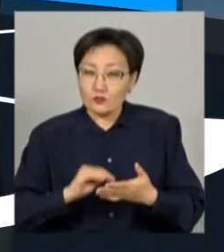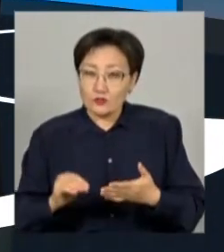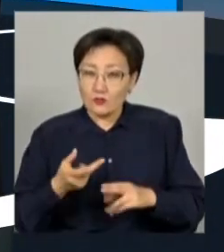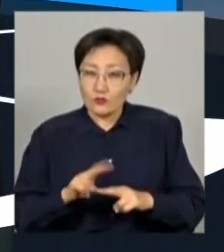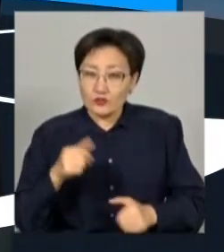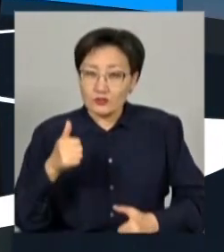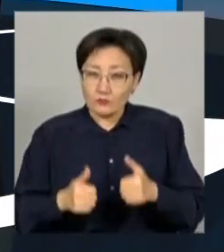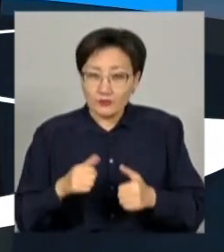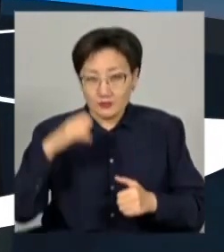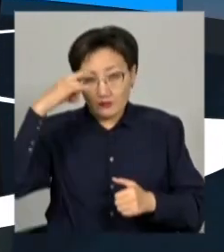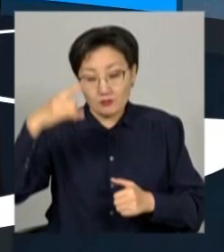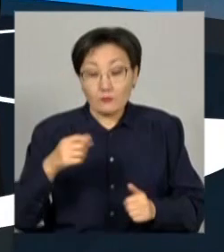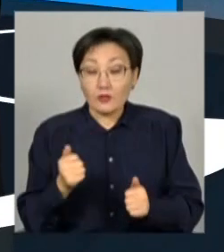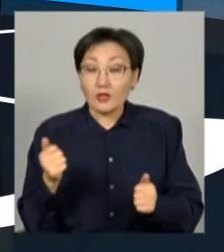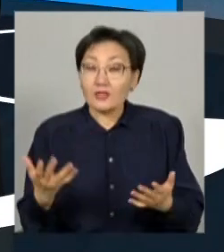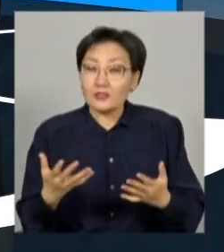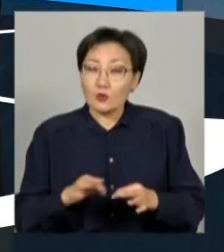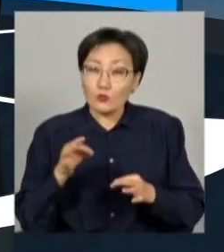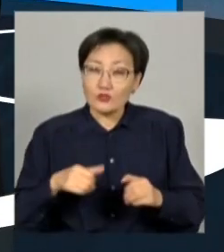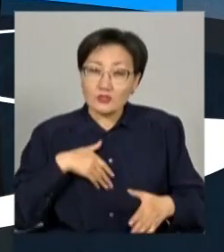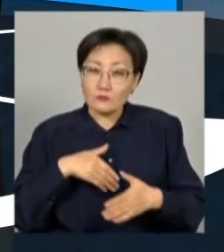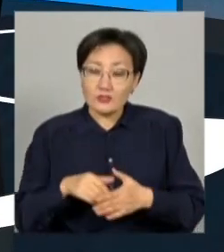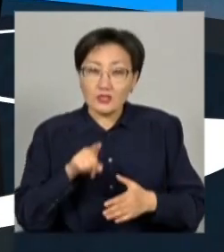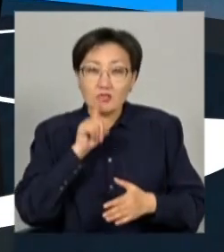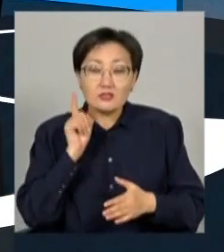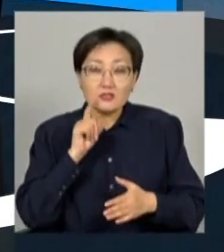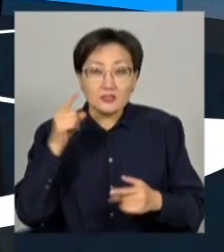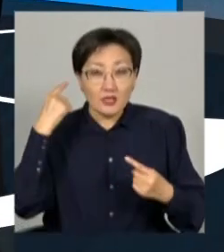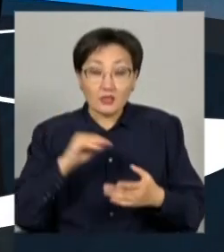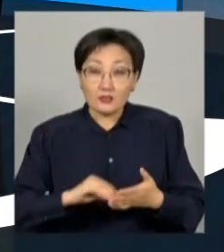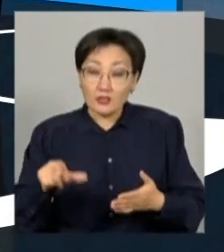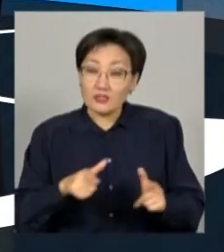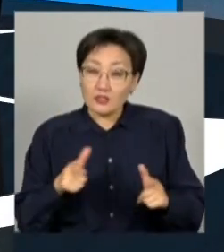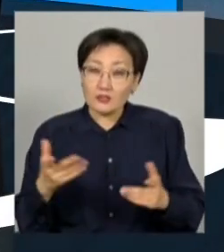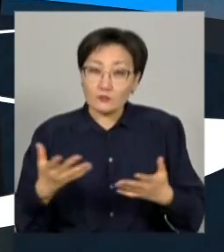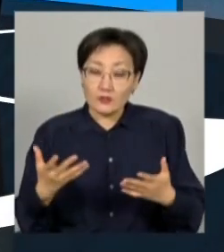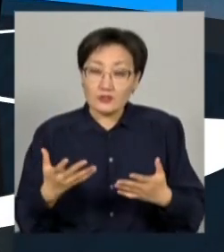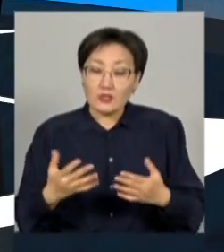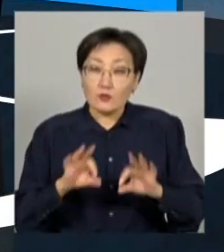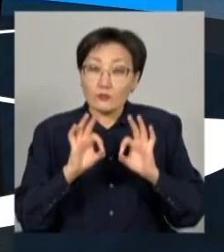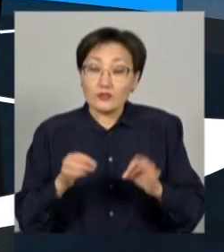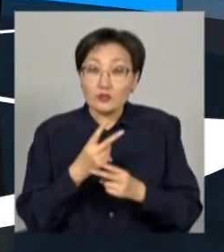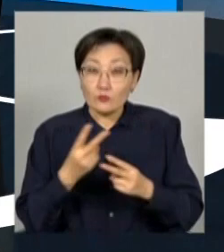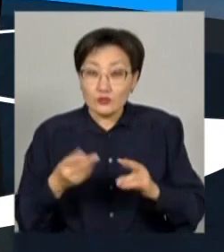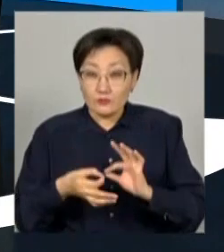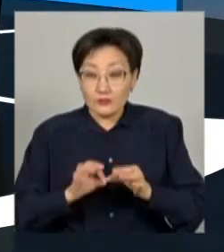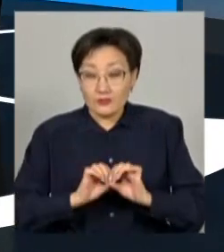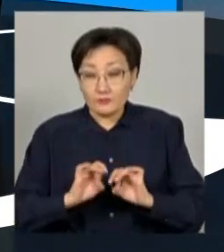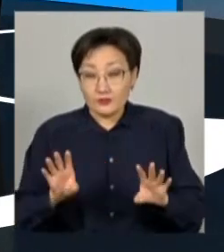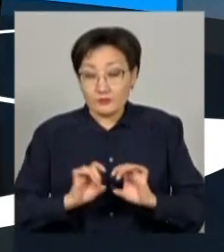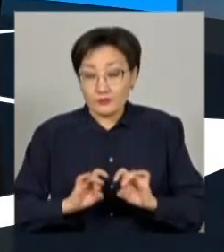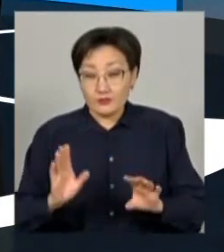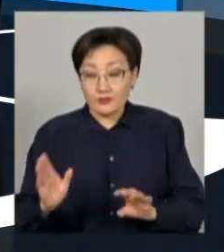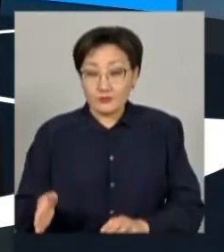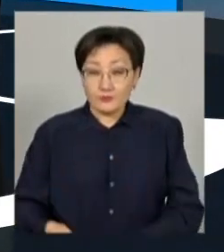жыр додасында еліміздің қай өңірі белсенді. Жас ақындардың дайындығы қандай? Суырып салма өнерді тамашалап рухани байып келген